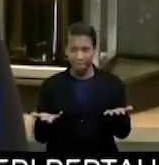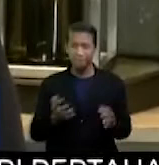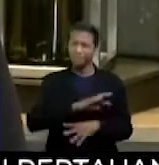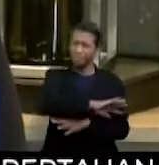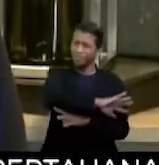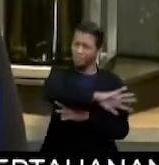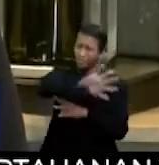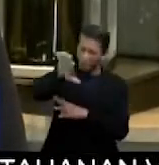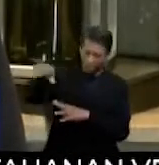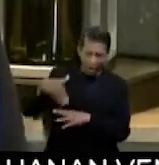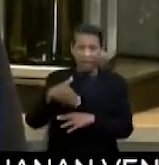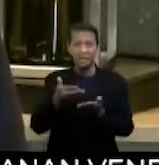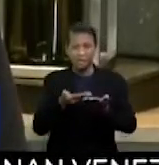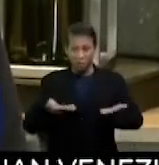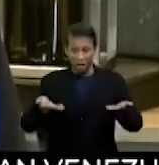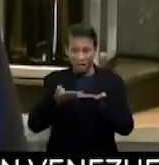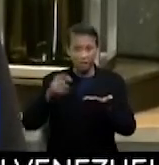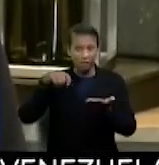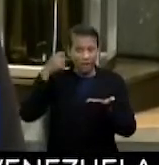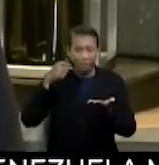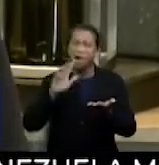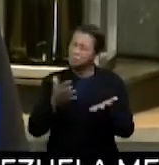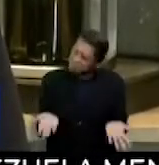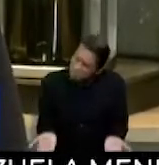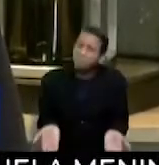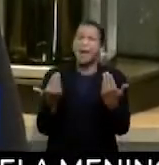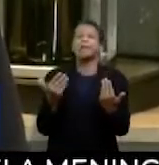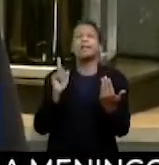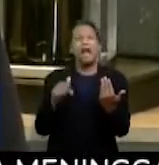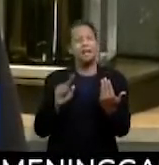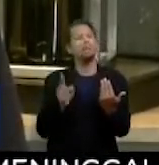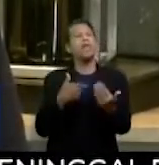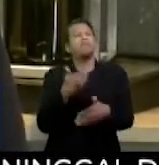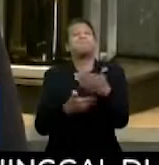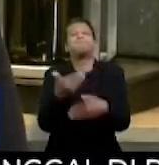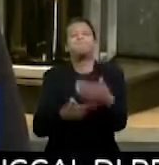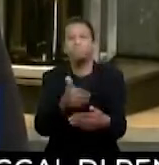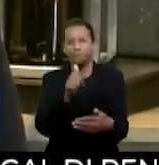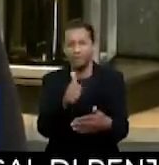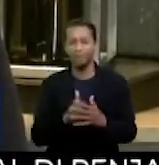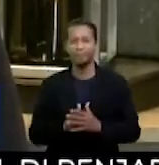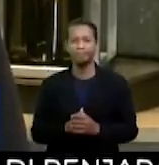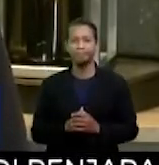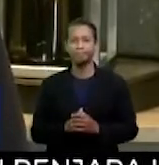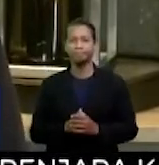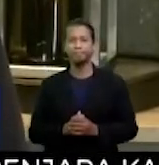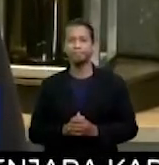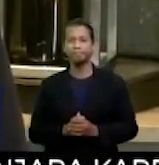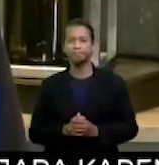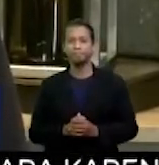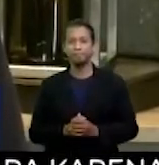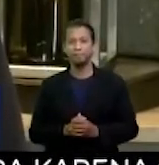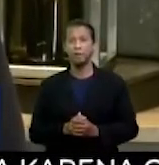salah satunya adalah dari jalur eksibisi dan distribusi tadi ya. Ada beberapa faktor yang memang mempengaruhi minat penonton